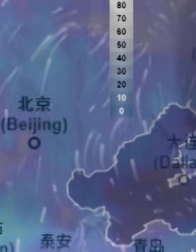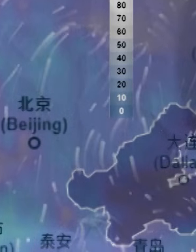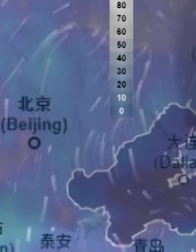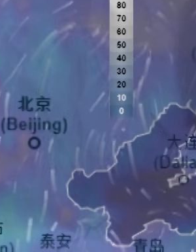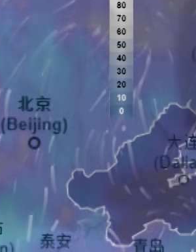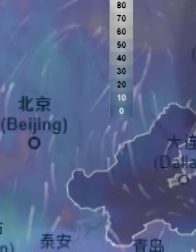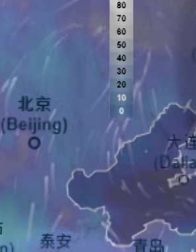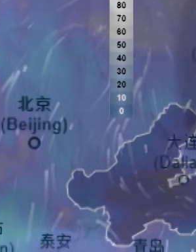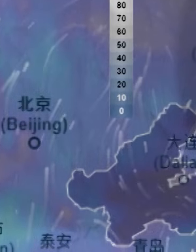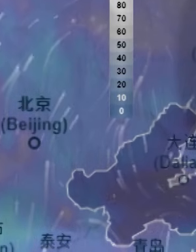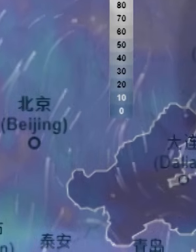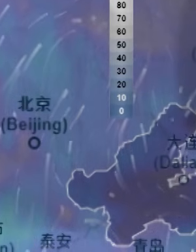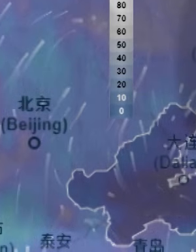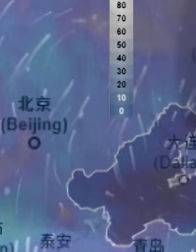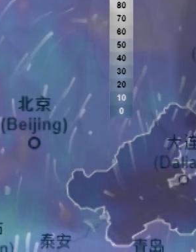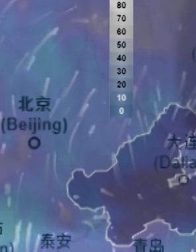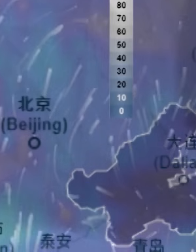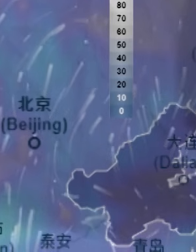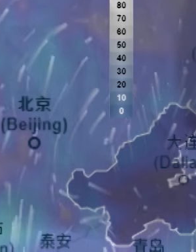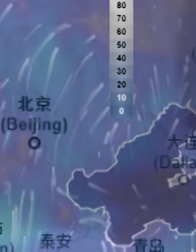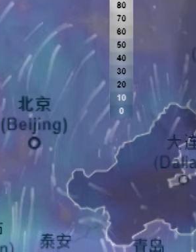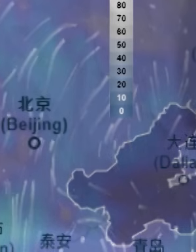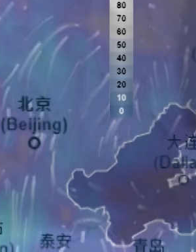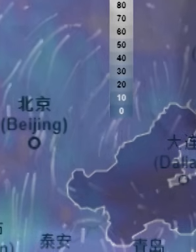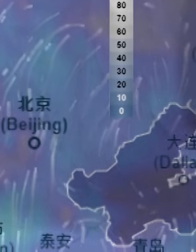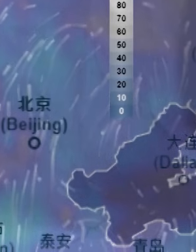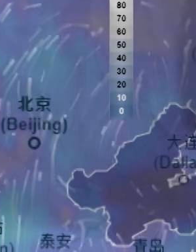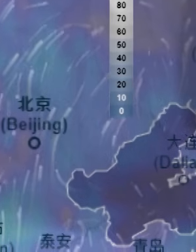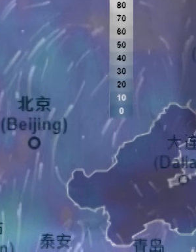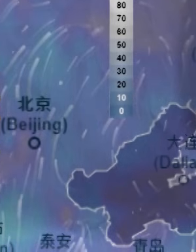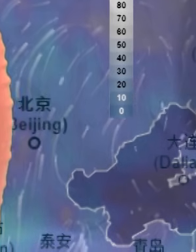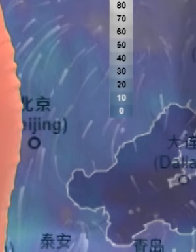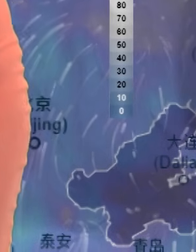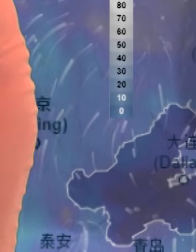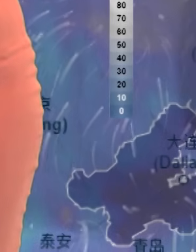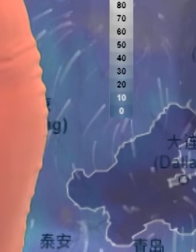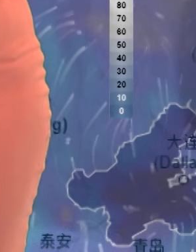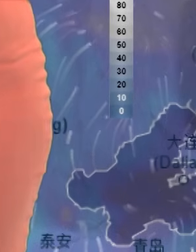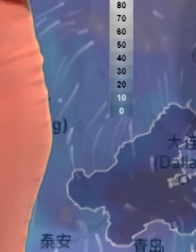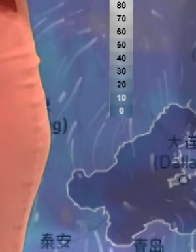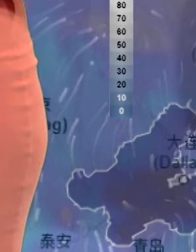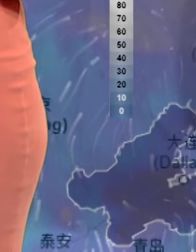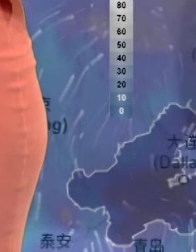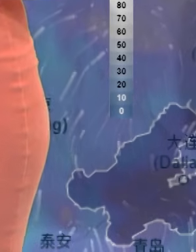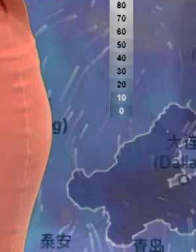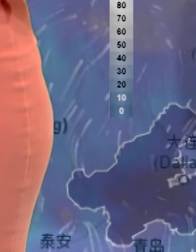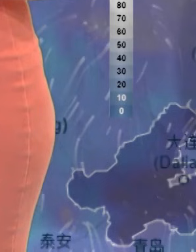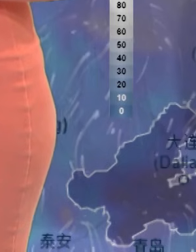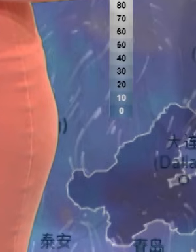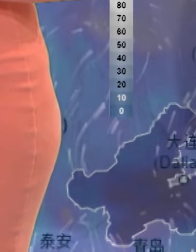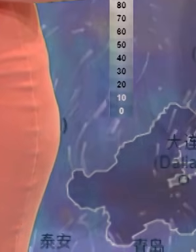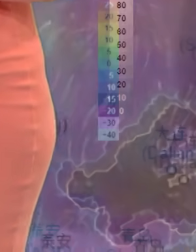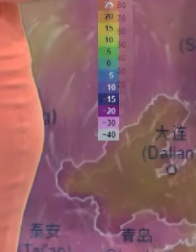зүгээс чиглэлтэйгээр секундэд 6-11 метр хүрч салхилах хэдий ч борооны өмнө бол зарим газар түр зуур ширүүлсэн төлөвтэй байна.